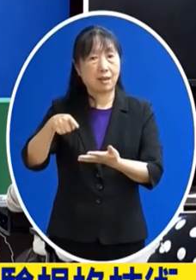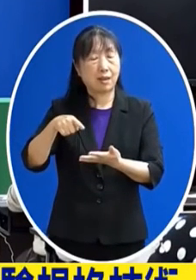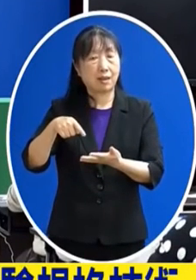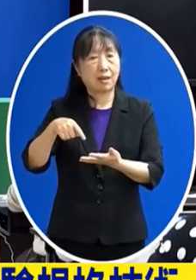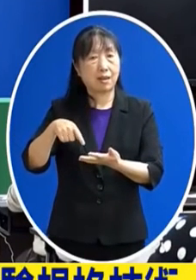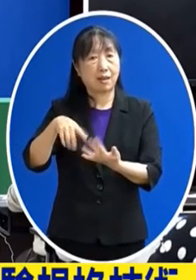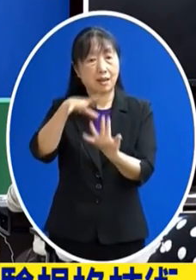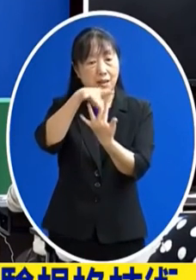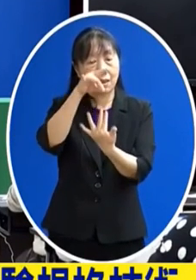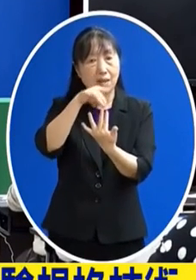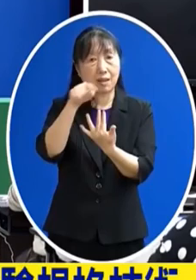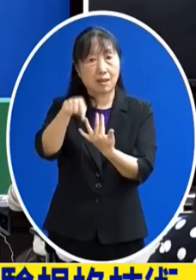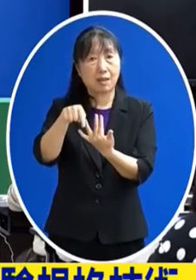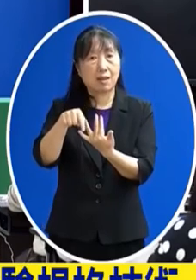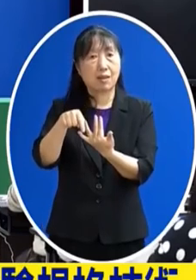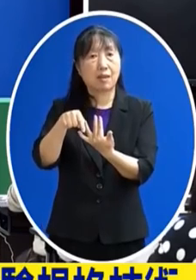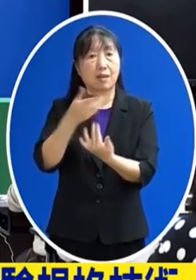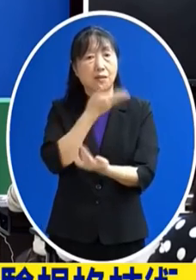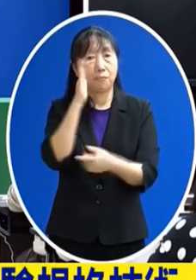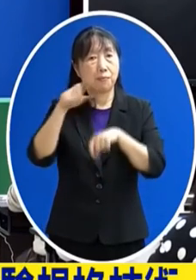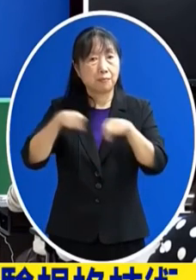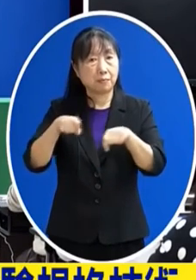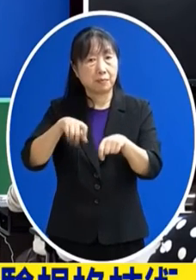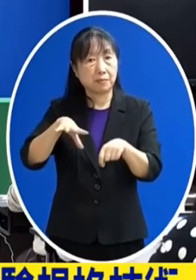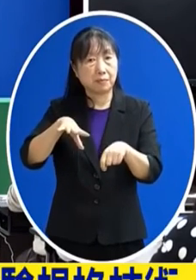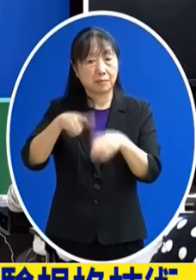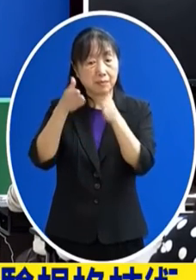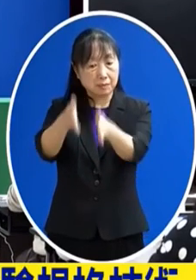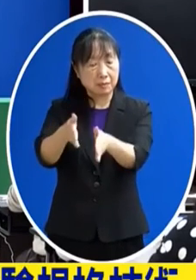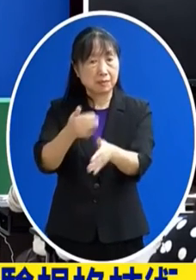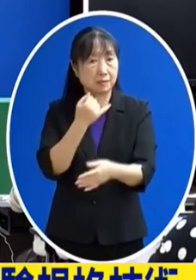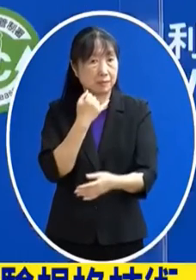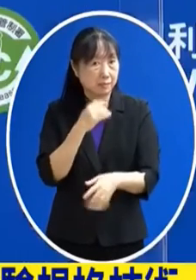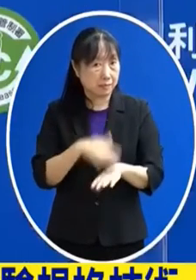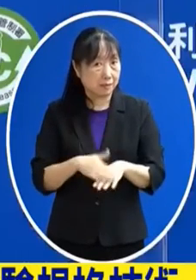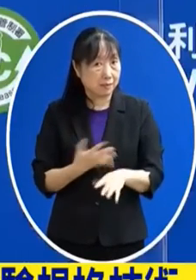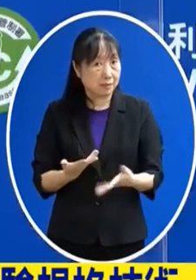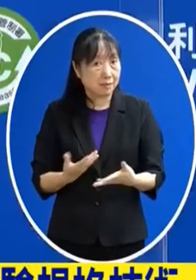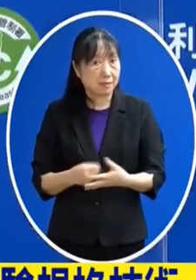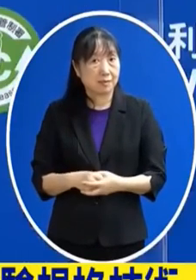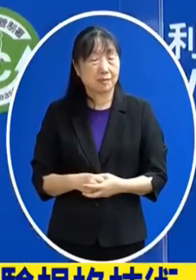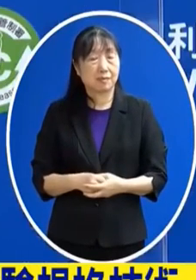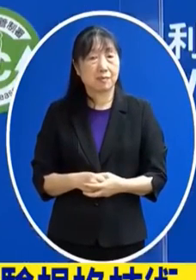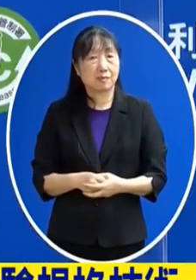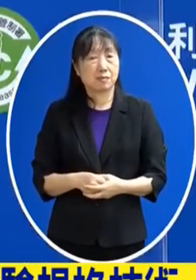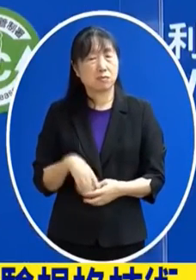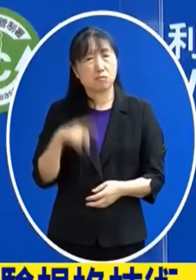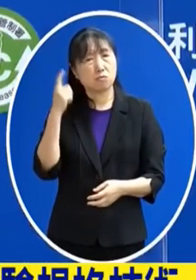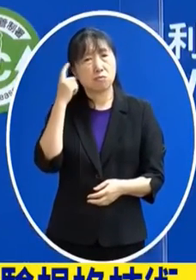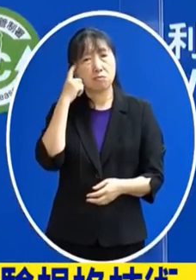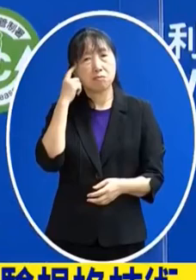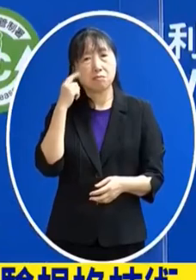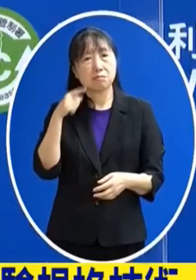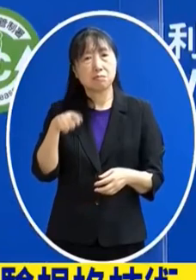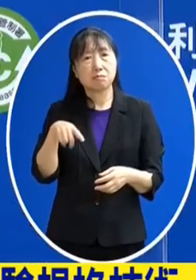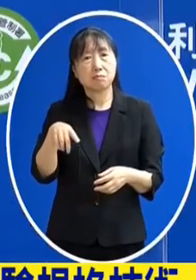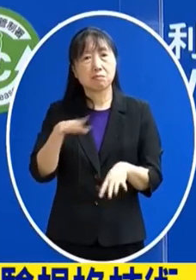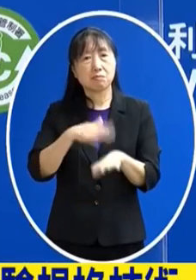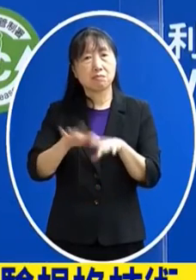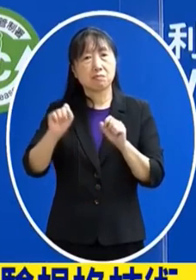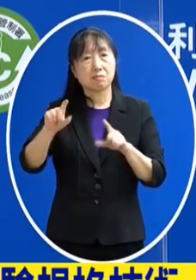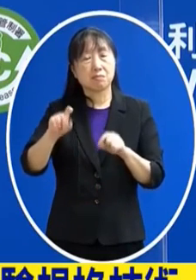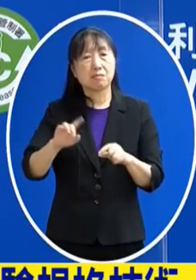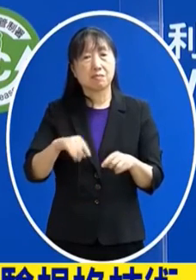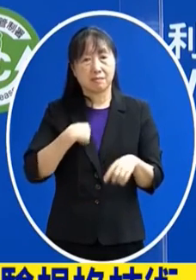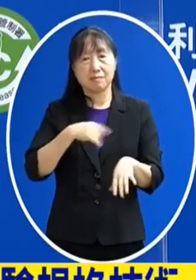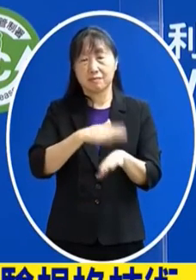个国家里面，可能优先去推动所谓的旅游泡泡？谢谢。 可能思考点比较不同，这边还是思考